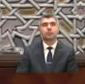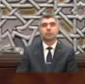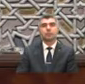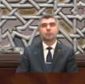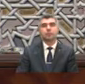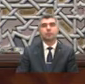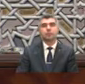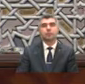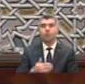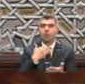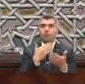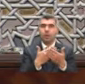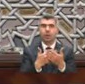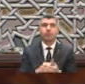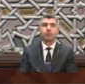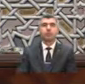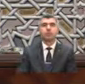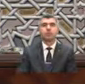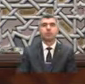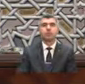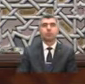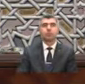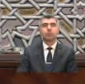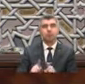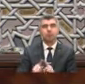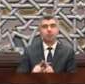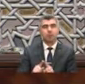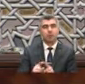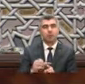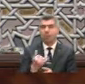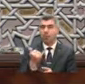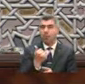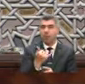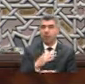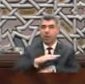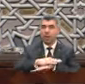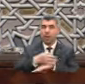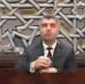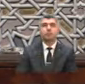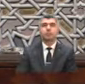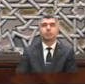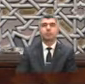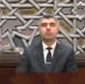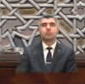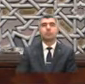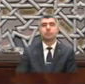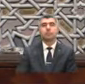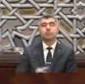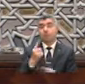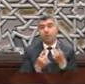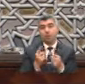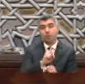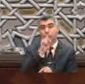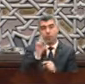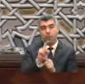شكرا سيدة النائبة. سي بوانو الله يعطيك الخير، لا تصمتي لنا سيكون أفيد. التعقيب، هل هناك من التعقيب